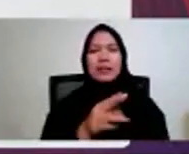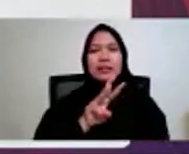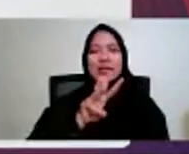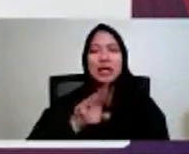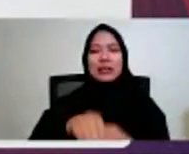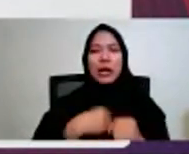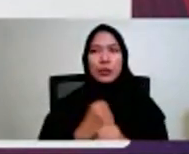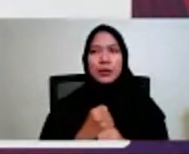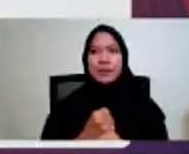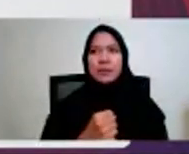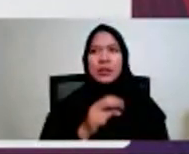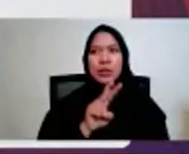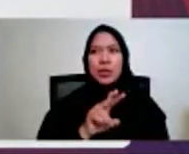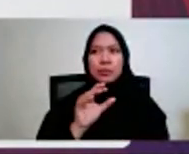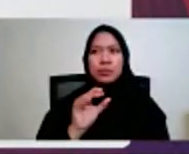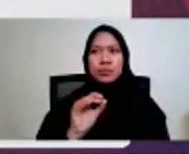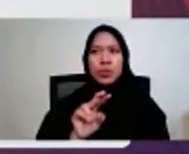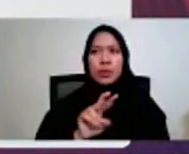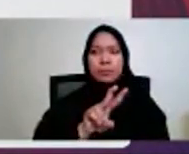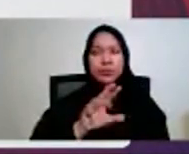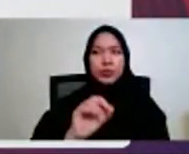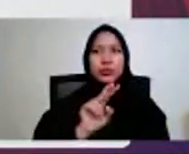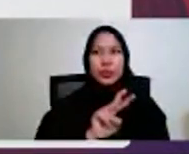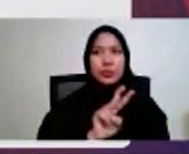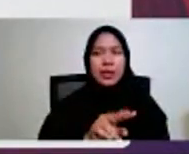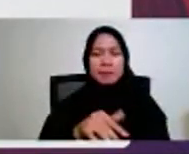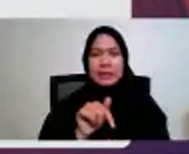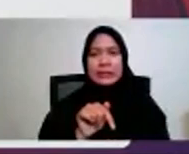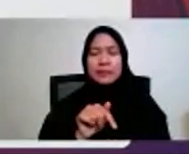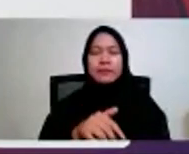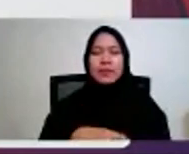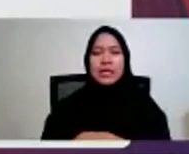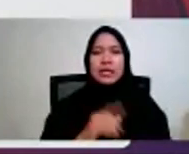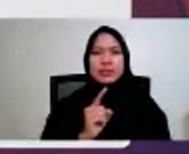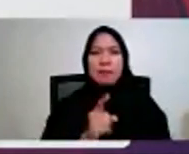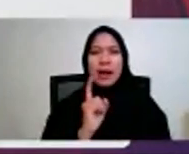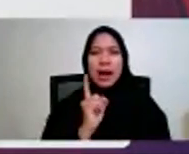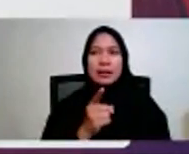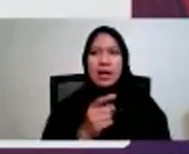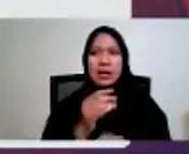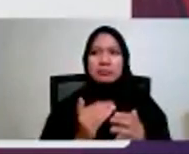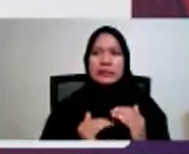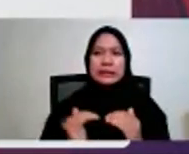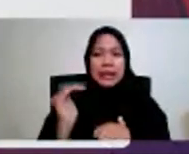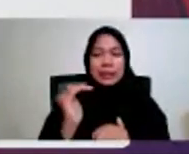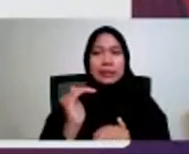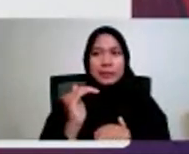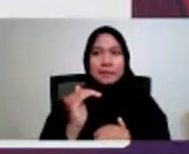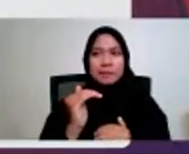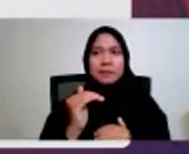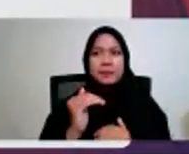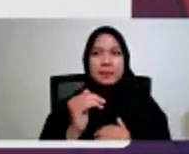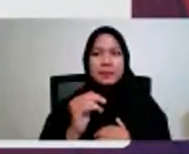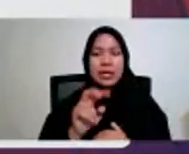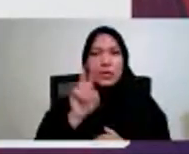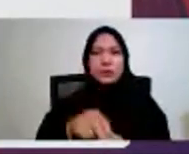2020 21222 ini Nah karena itu ada dewinya meningkat mereka